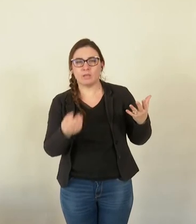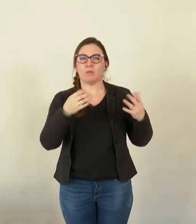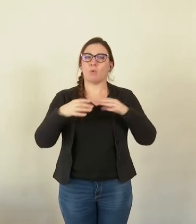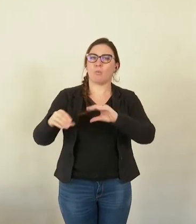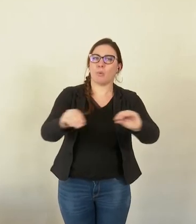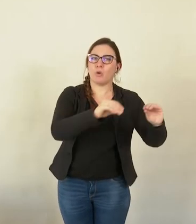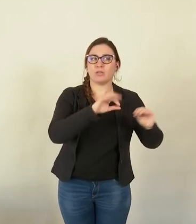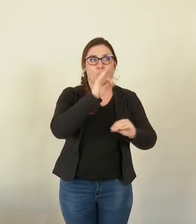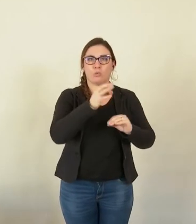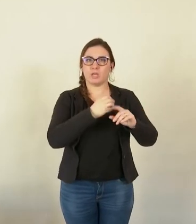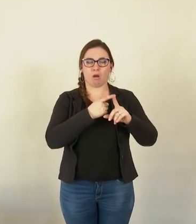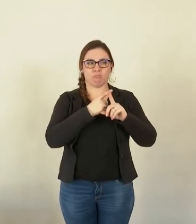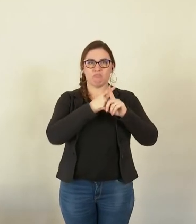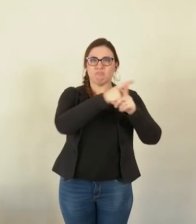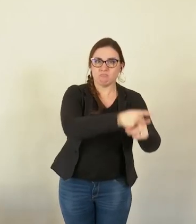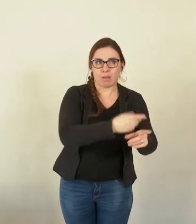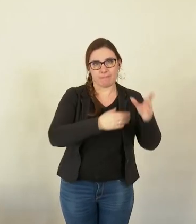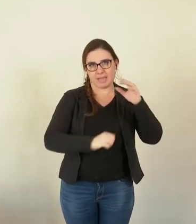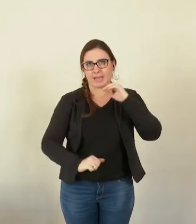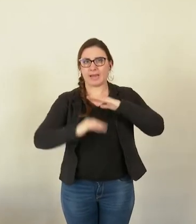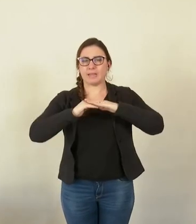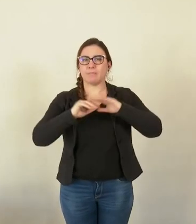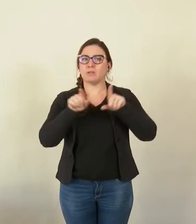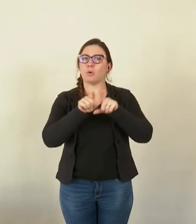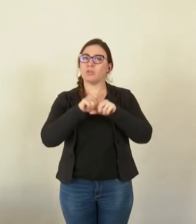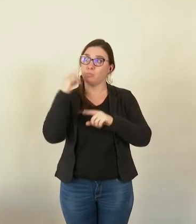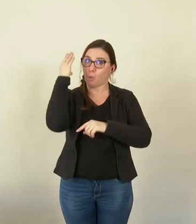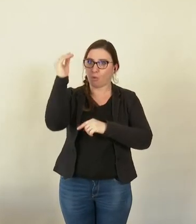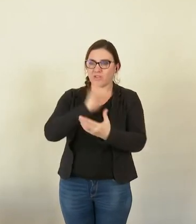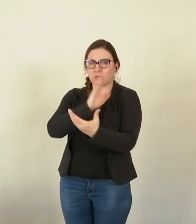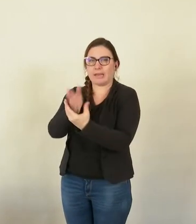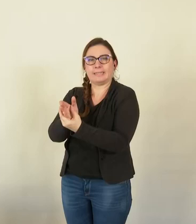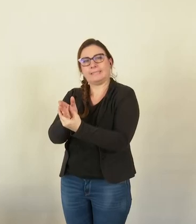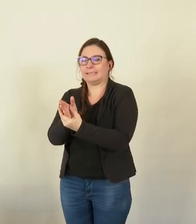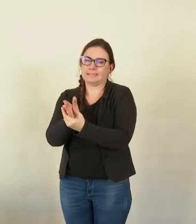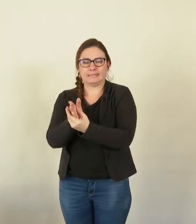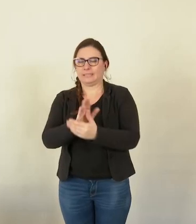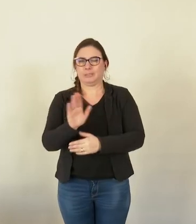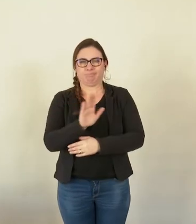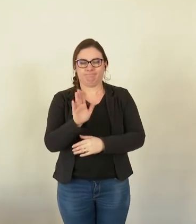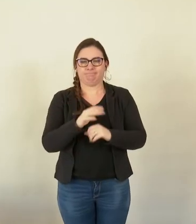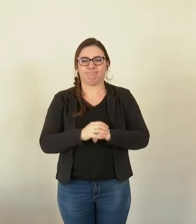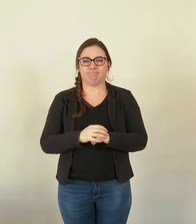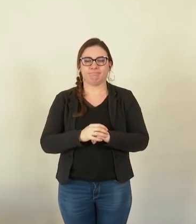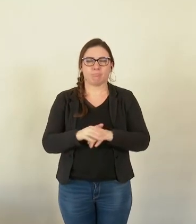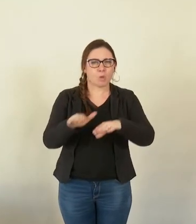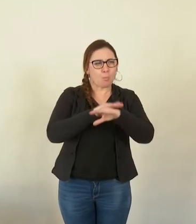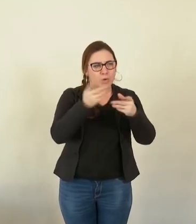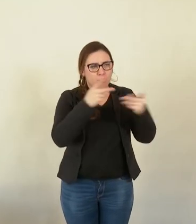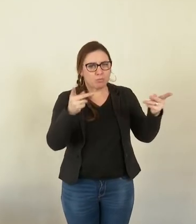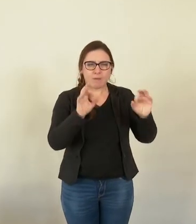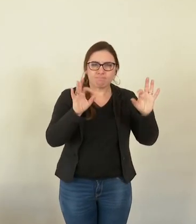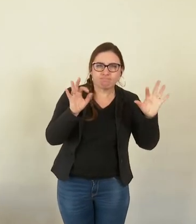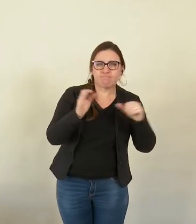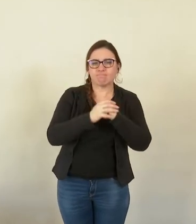habitantes mais surtout toutes ces limites dans l'intervention auprès des professionnels alors ni politique publique ni